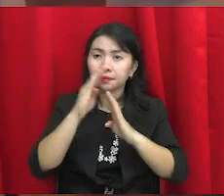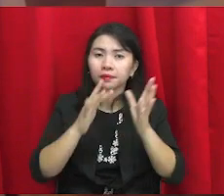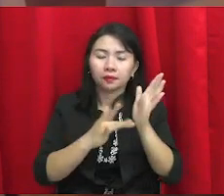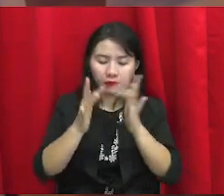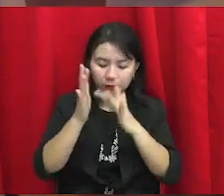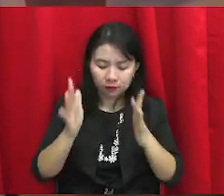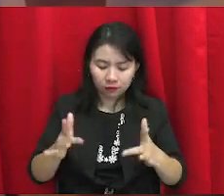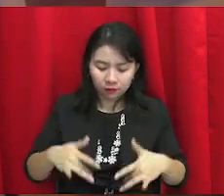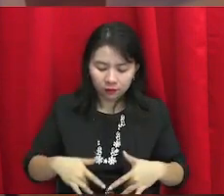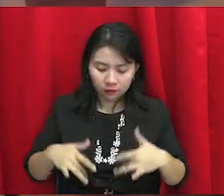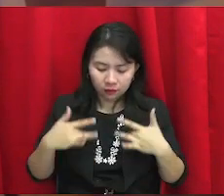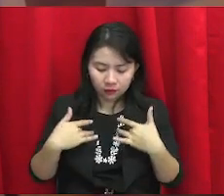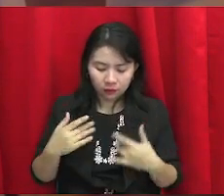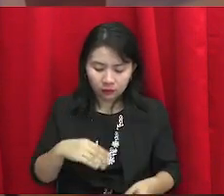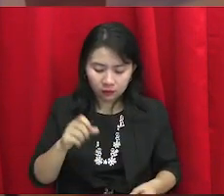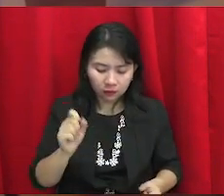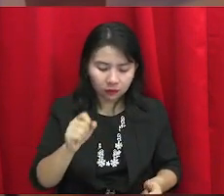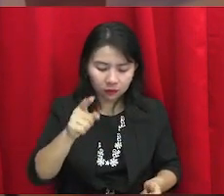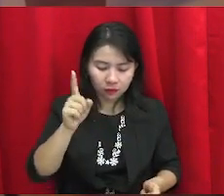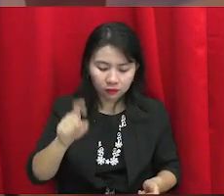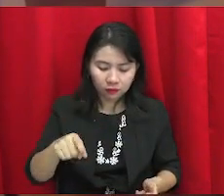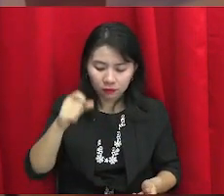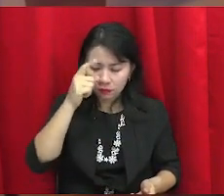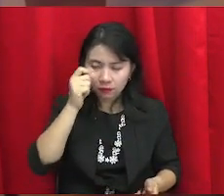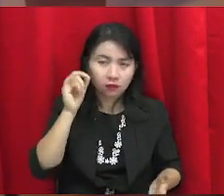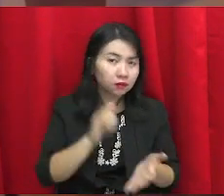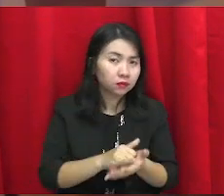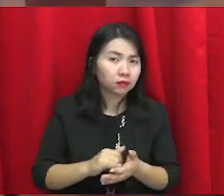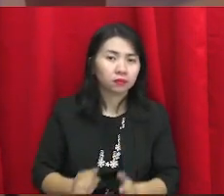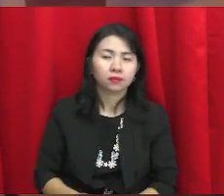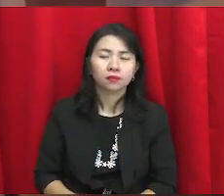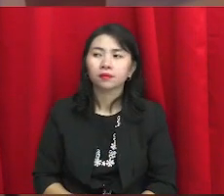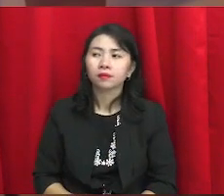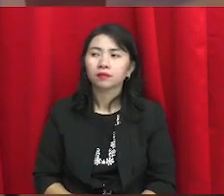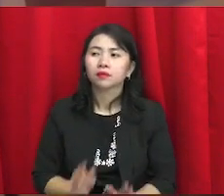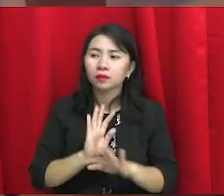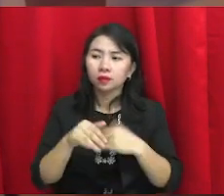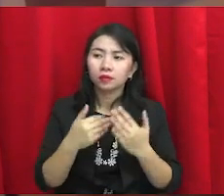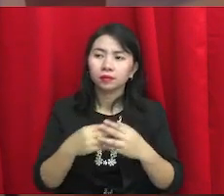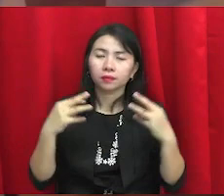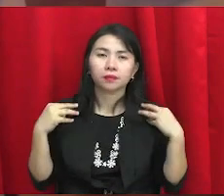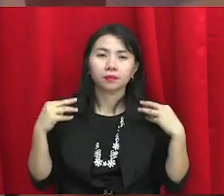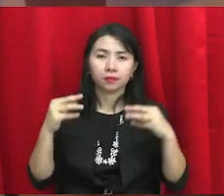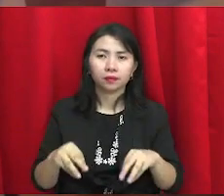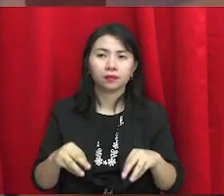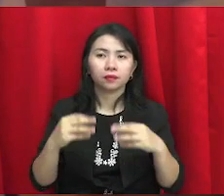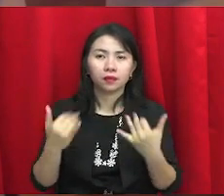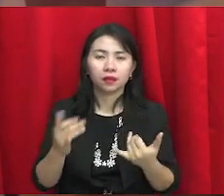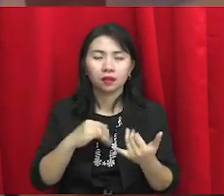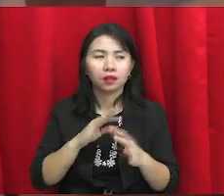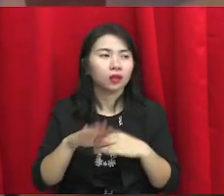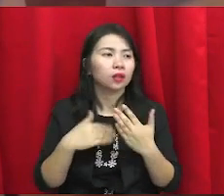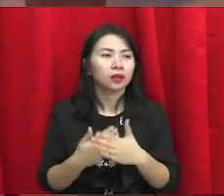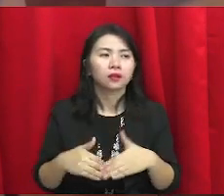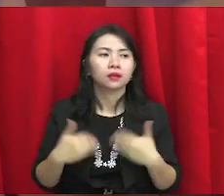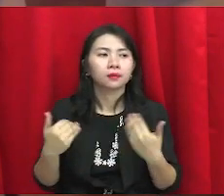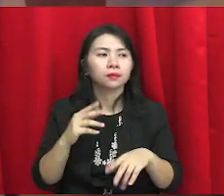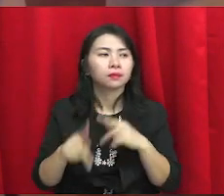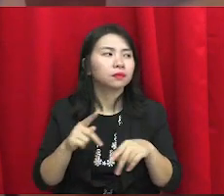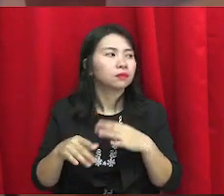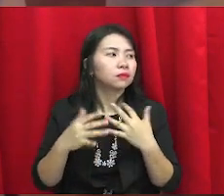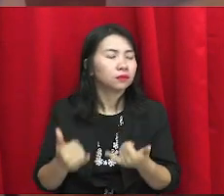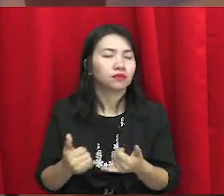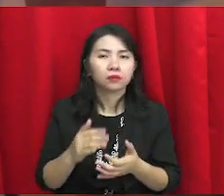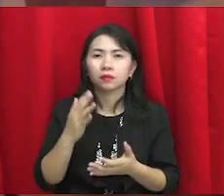Okay? So, yan ang dapat maunawaan ng napakaraming mga miyembro, mga kapatid, at mga kabataan, lahat, kasi